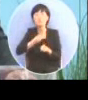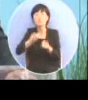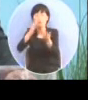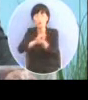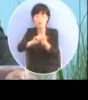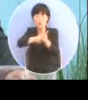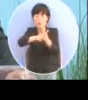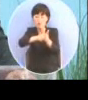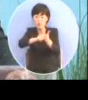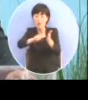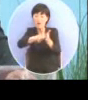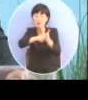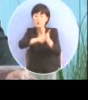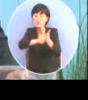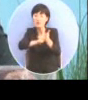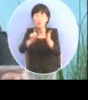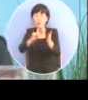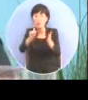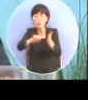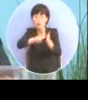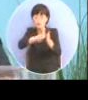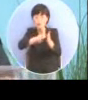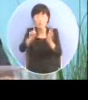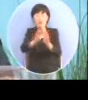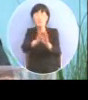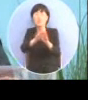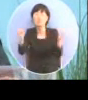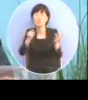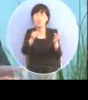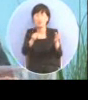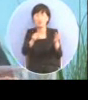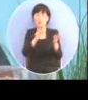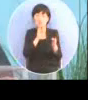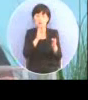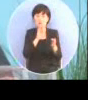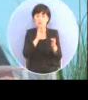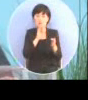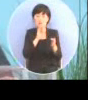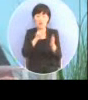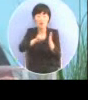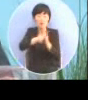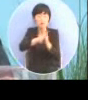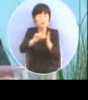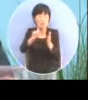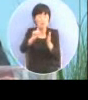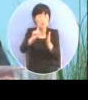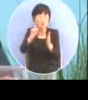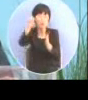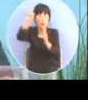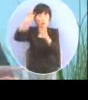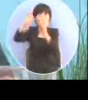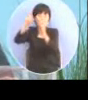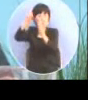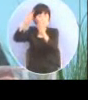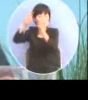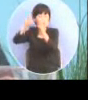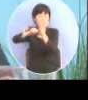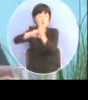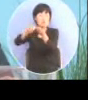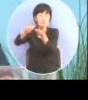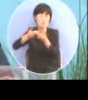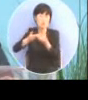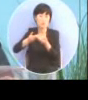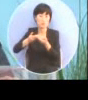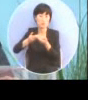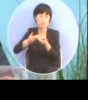trên trời. À, chìa khóa là gì? Để mở phải không? 무슨 열쇠를 주겠다고요? 아, chìa khóa gì nhỉ? Chú cho. 천국 열쇠를. Đó là chìa khóa thiên quốc